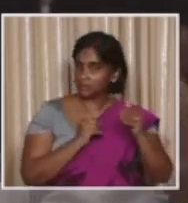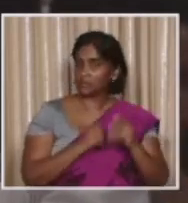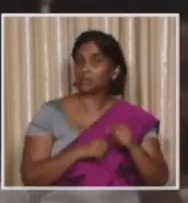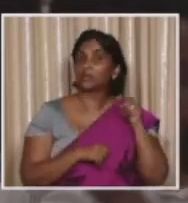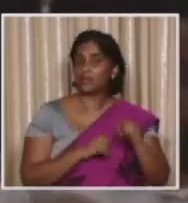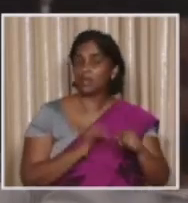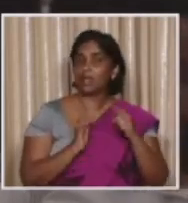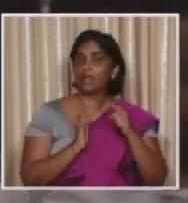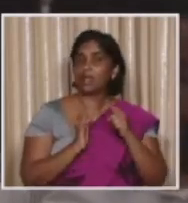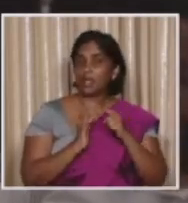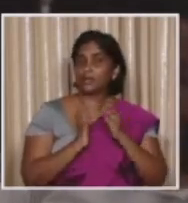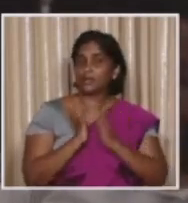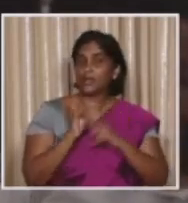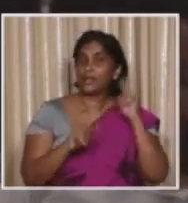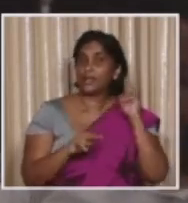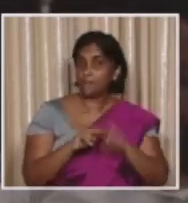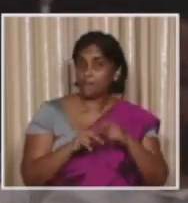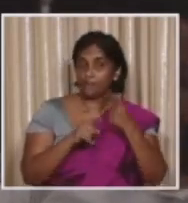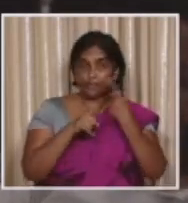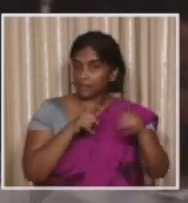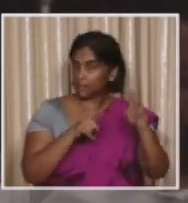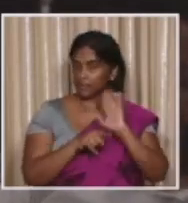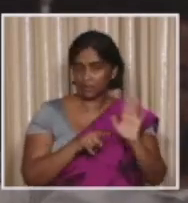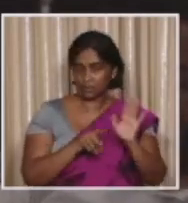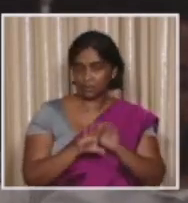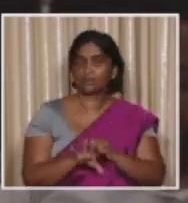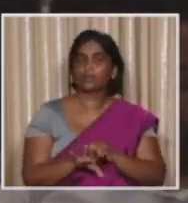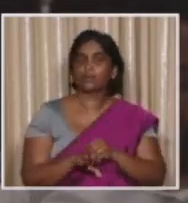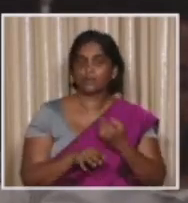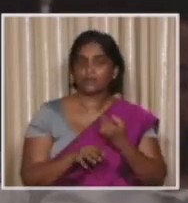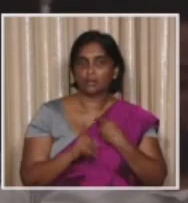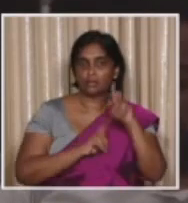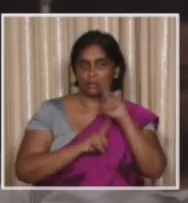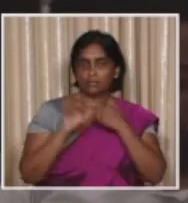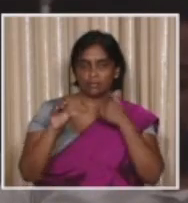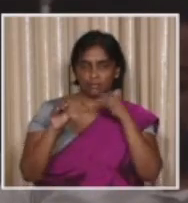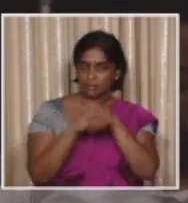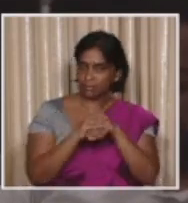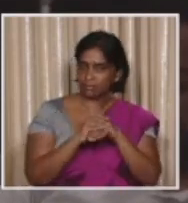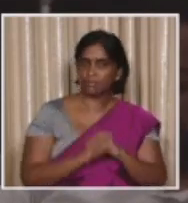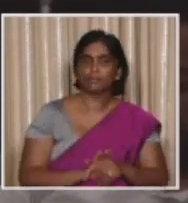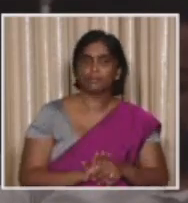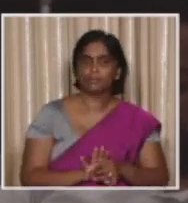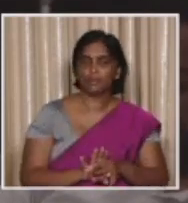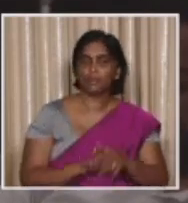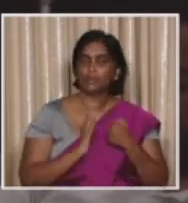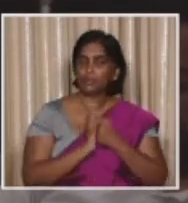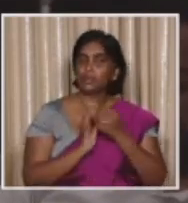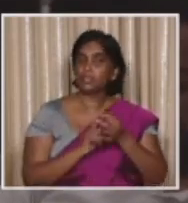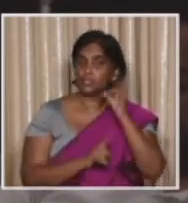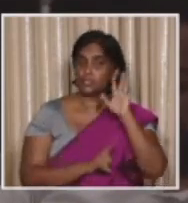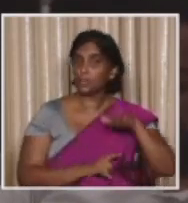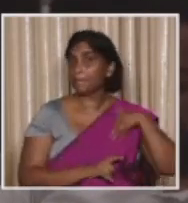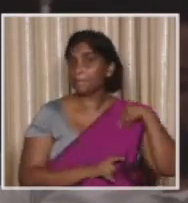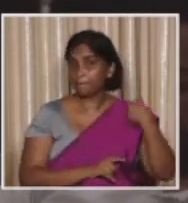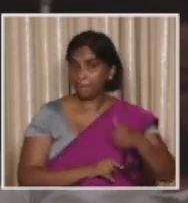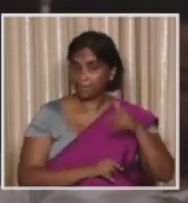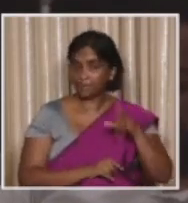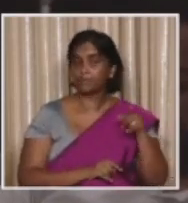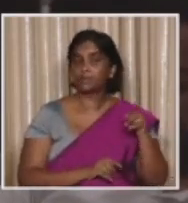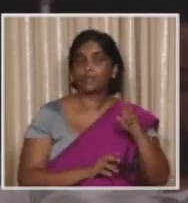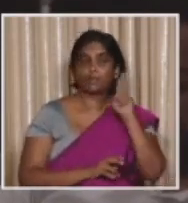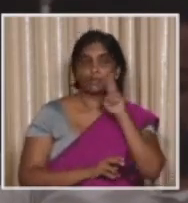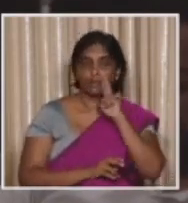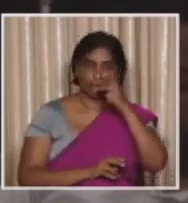මේ ජාත්‍යන්තර මූල්‍ය අරමුදල පමණක් නෙවෙයි. මමත් ඒ සාකච්ඡාවට සහභාගී වුණා. ගරු ජනාධිපතිතුමාගේ ප්‍රධානත්වයෙන්